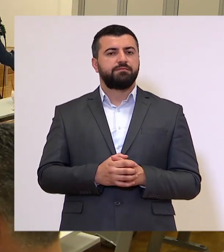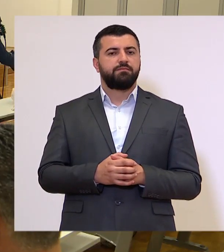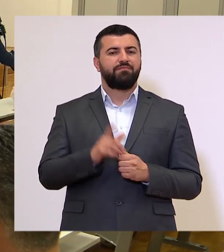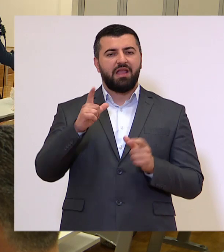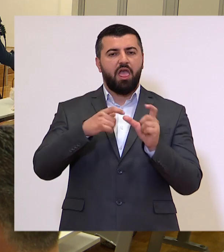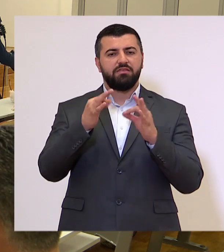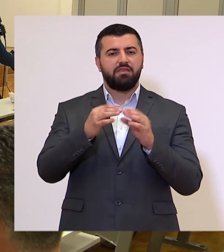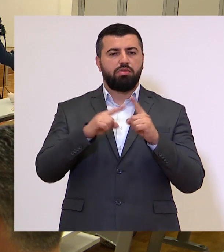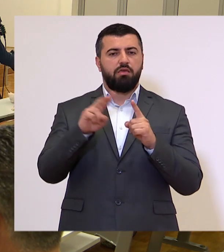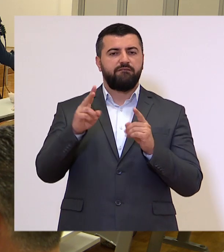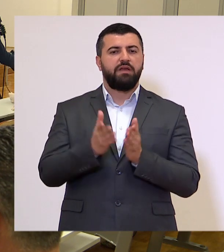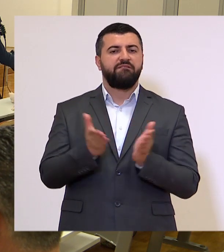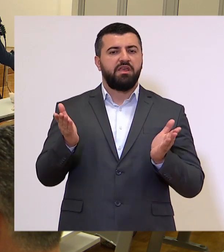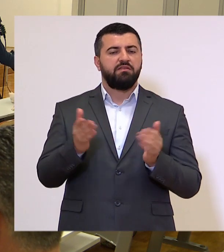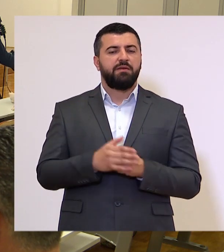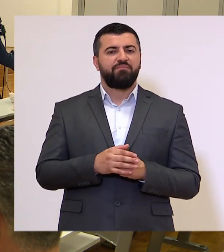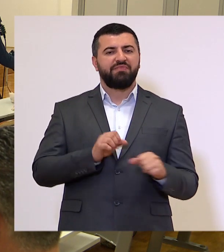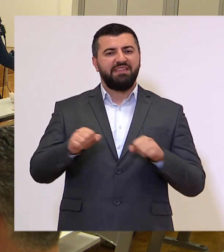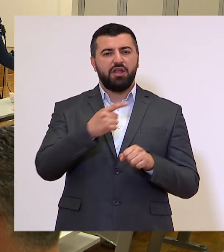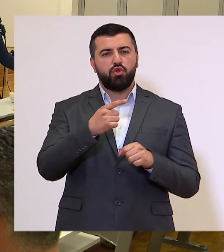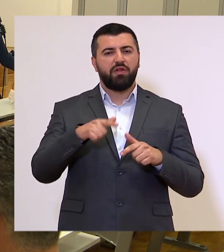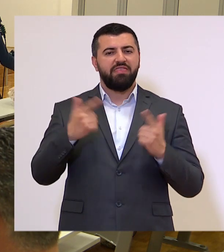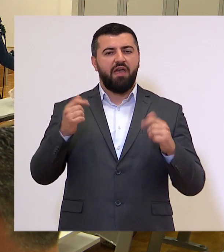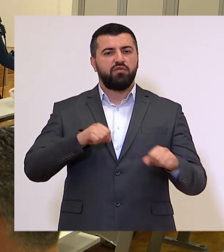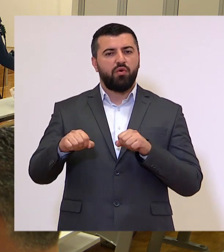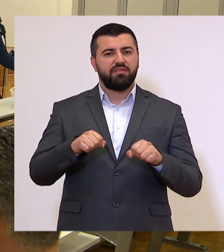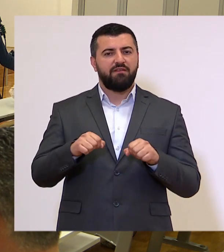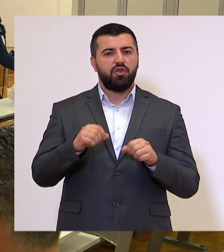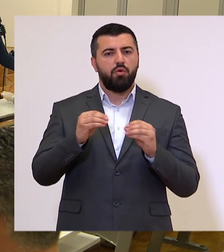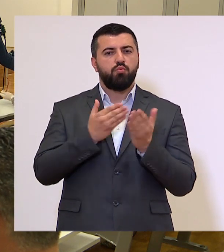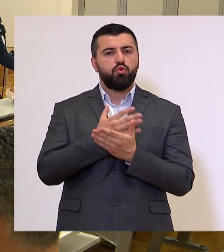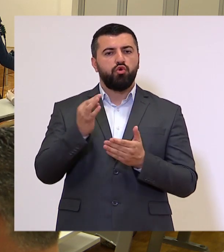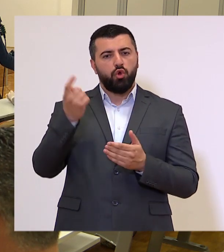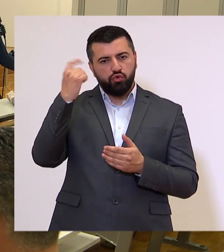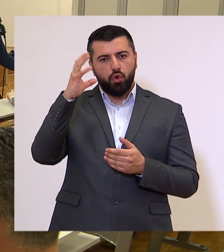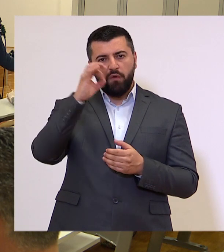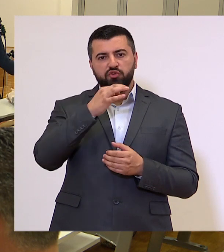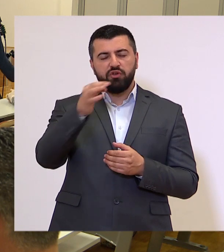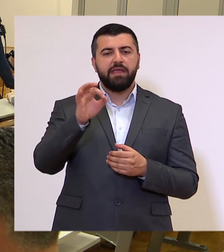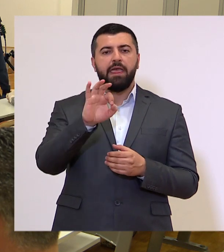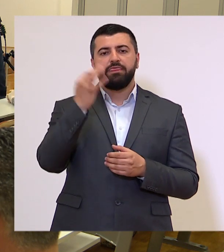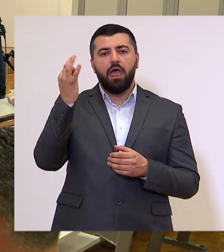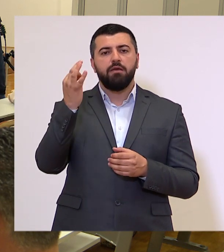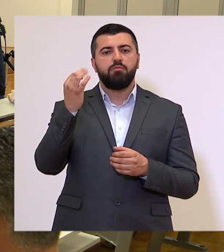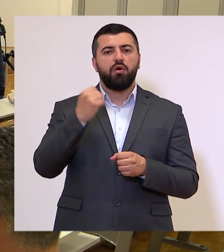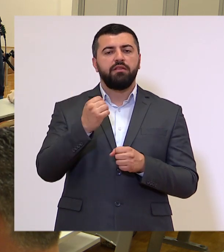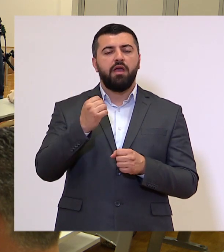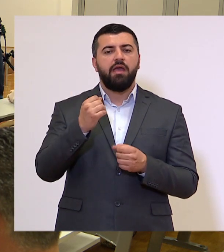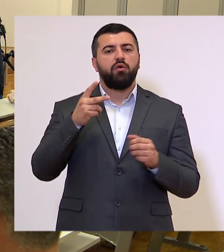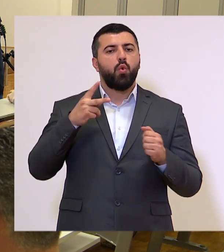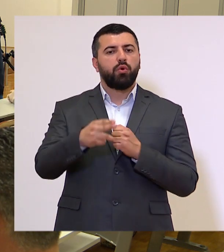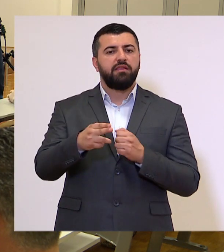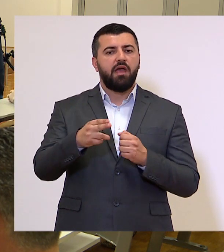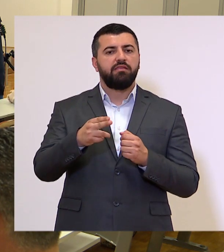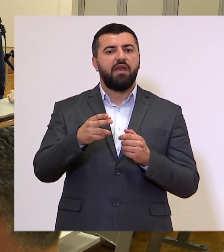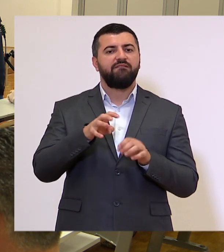Daniela Lasica, TV Vijesti. Direktor Instituta za javno zdravlje Boban Mugoša je sinoć rekao da bi u najboljem scenariju postepeno ukidanje